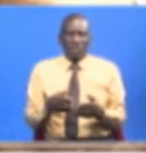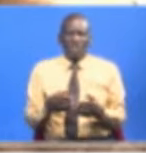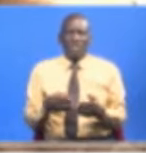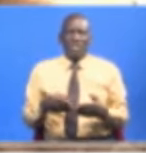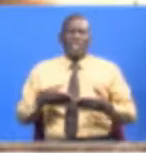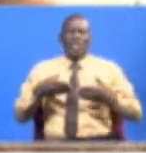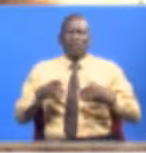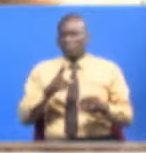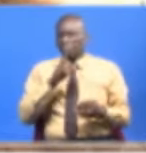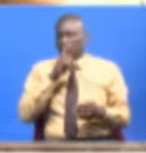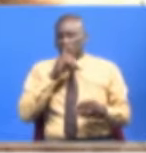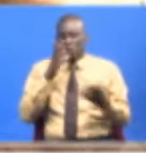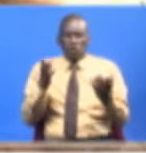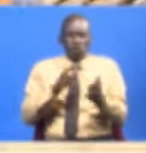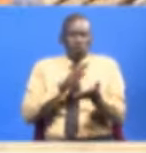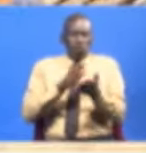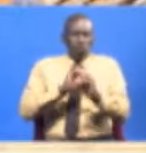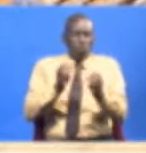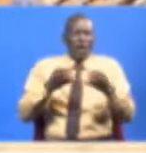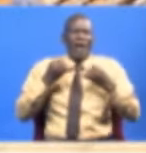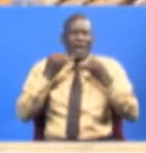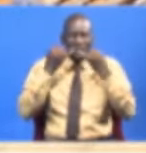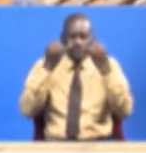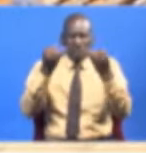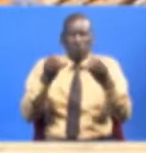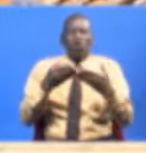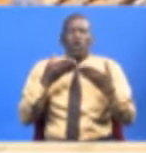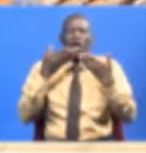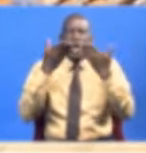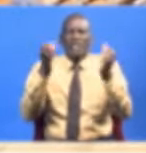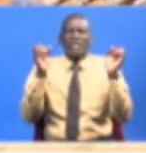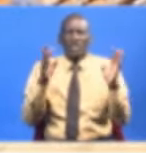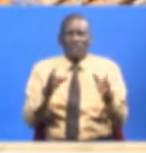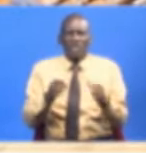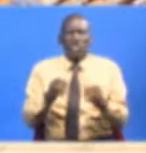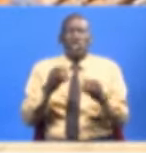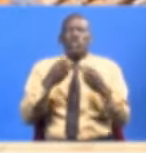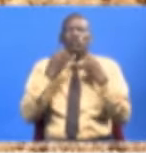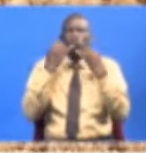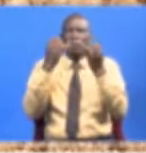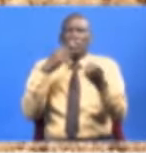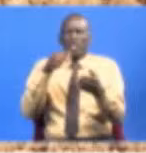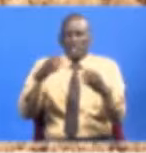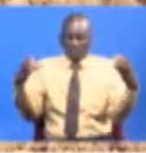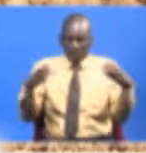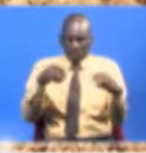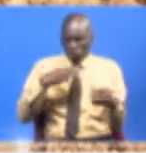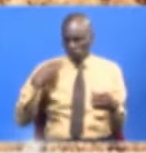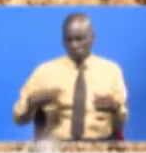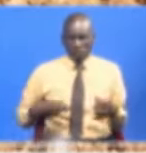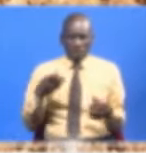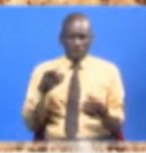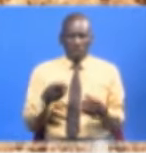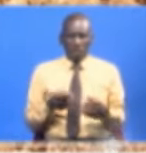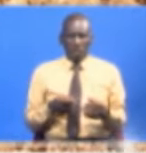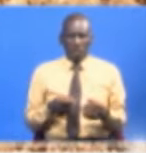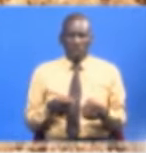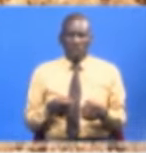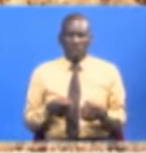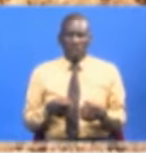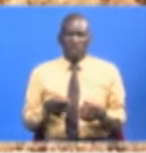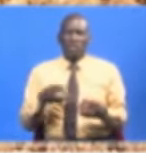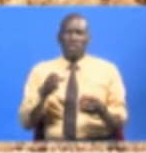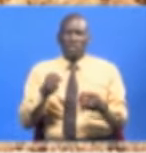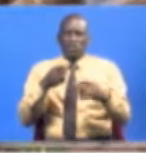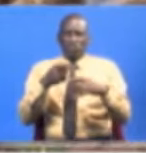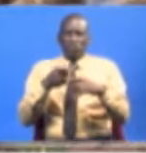kimya, kama kwamba hakuna watetezi. Duru zikiarifu kwamba kampuni hiyo ilikosa idhini kutoka kwa shirika la